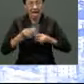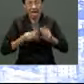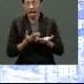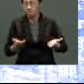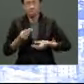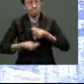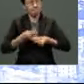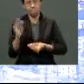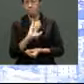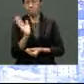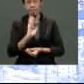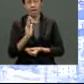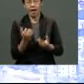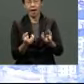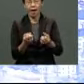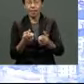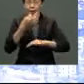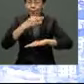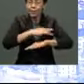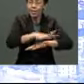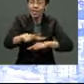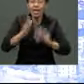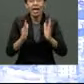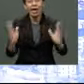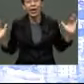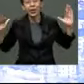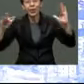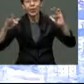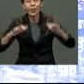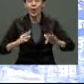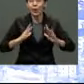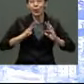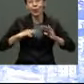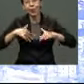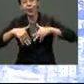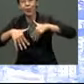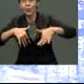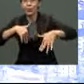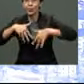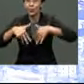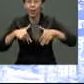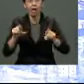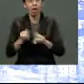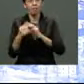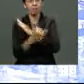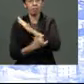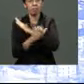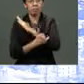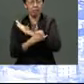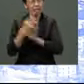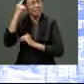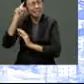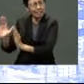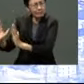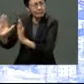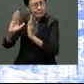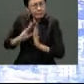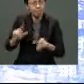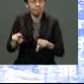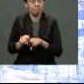ไม่ให้ลงชายหาดตรงนี้เลยให้เป็นพื้นที่ที่สะอาดแล้วเป็นพื้นที่สาธารณะเหมือนในเมืองนอกที่เราอยากจะได้ยังไงอยู่อย่างนั้นเล